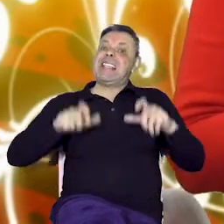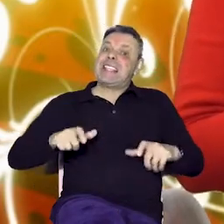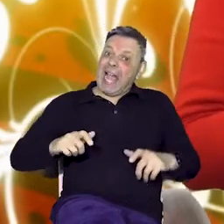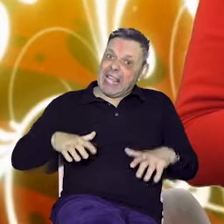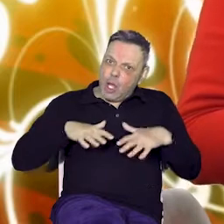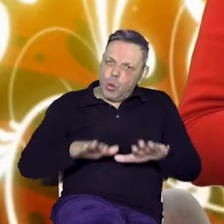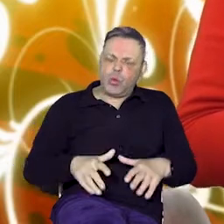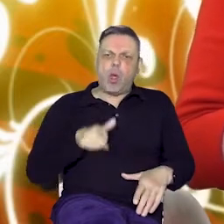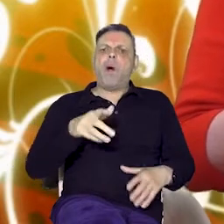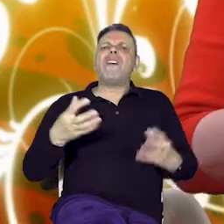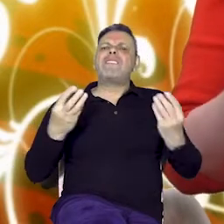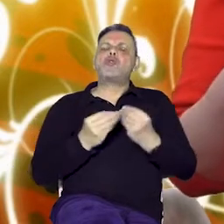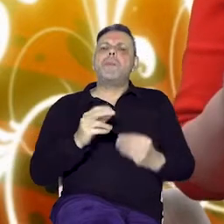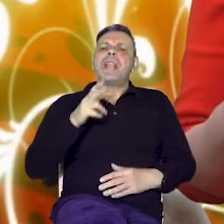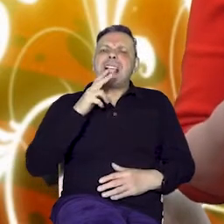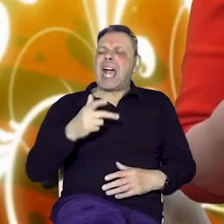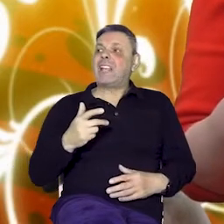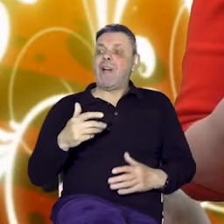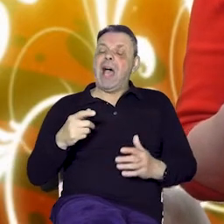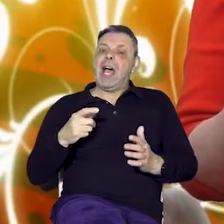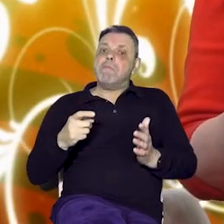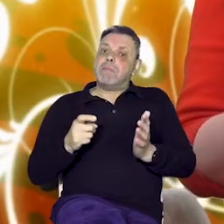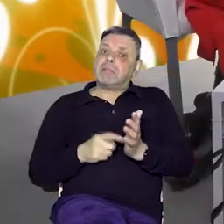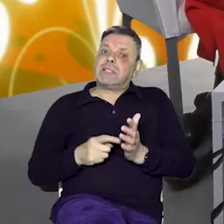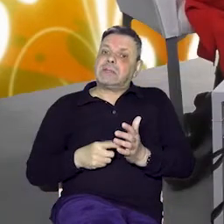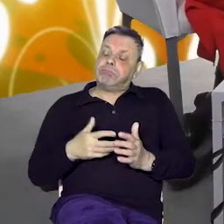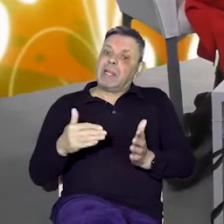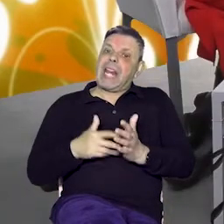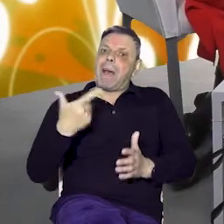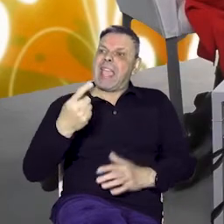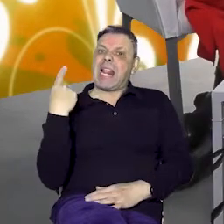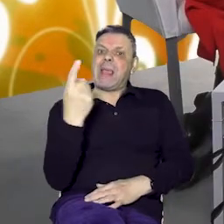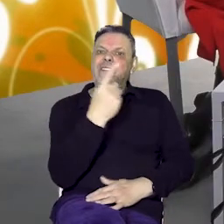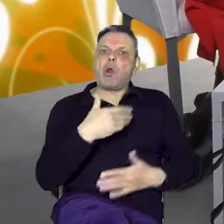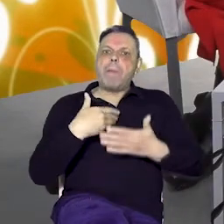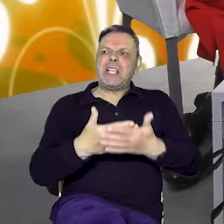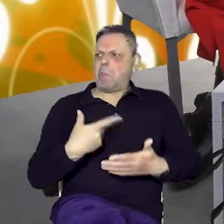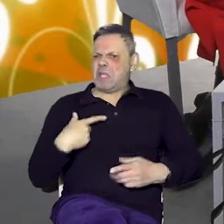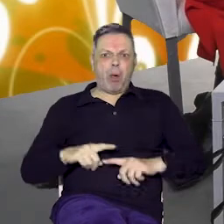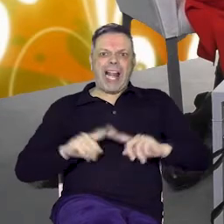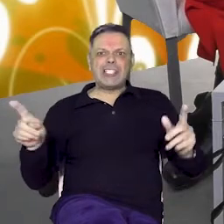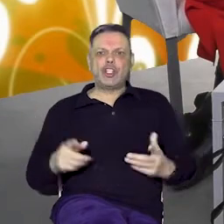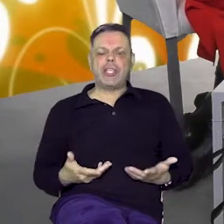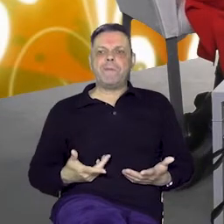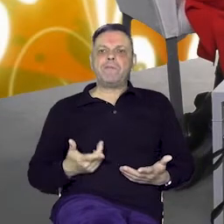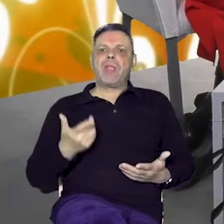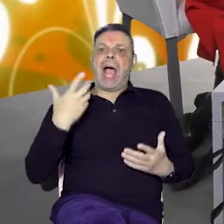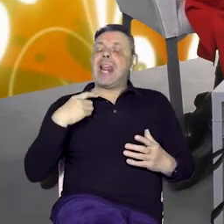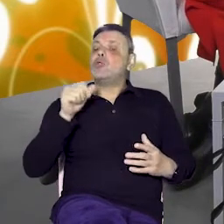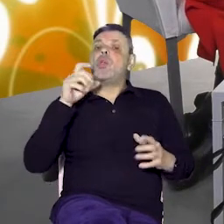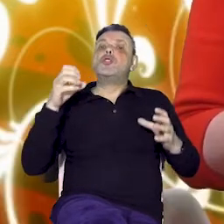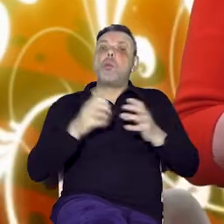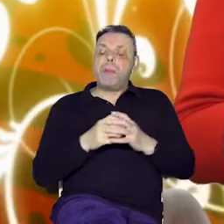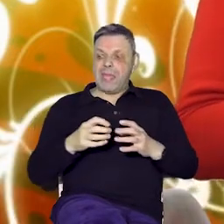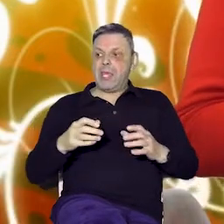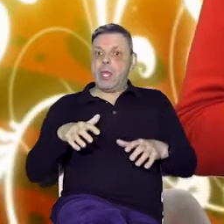svaka skupina zahtjeva jedan individualan pristup. Znate, na kraju svi smo mi ljudi drugačiji. Ali su i skupine ljudi